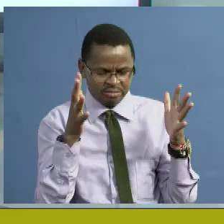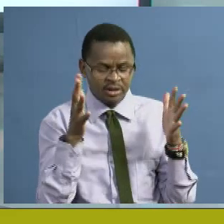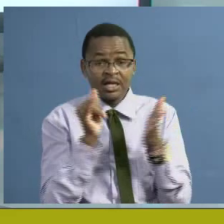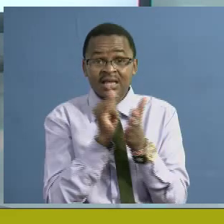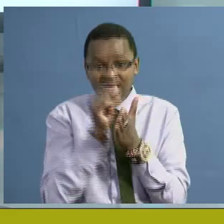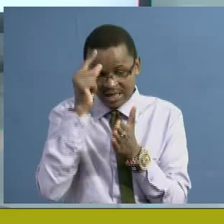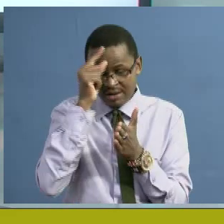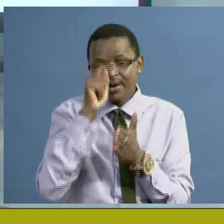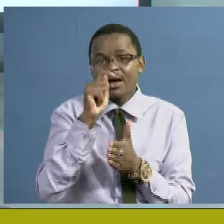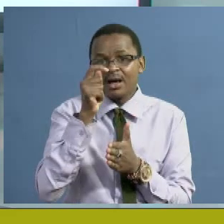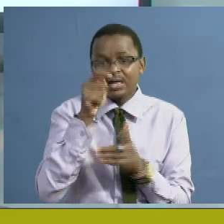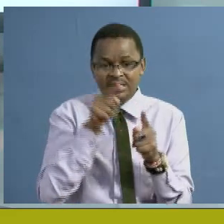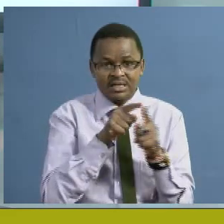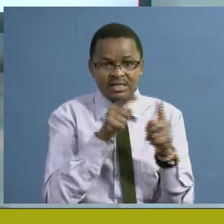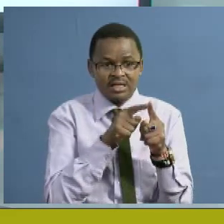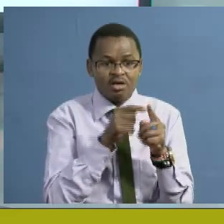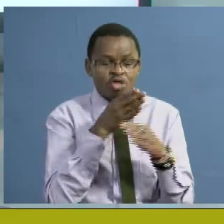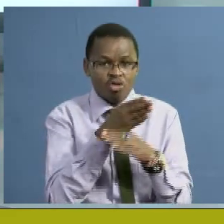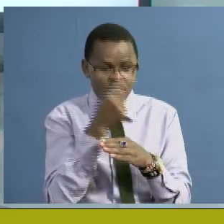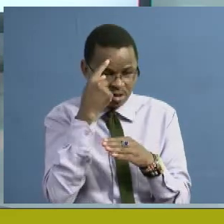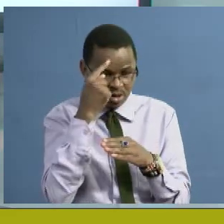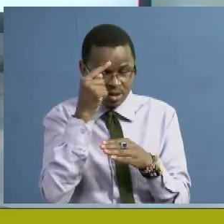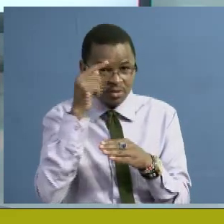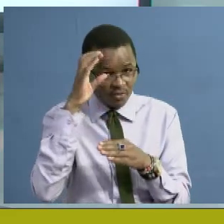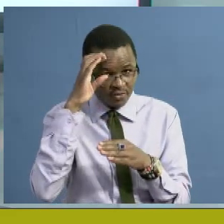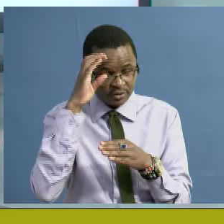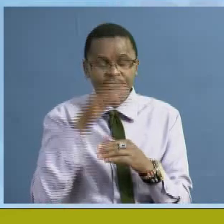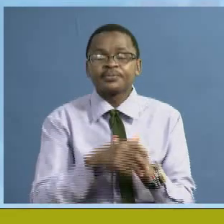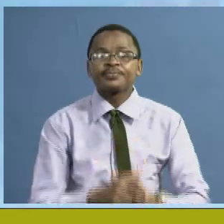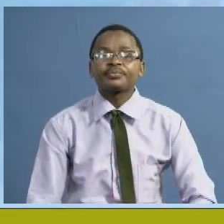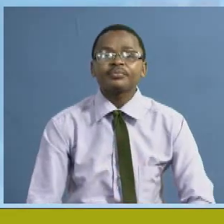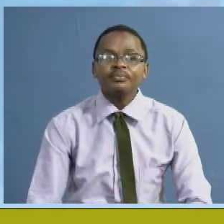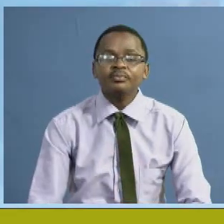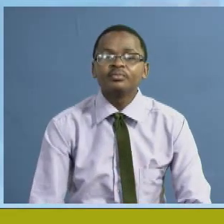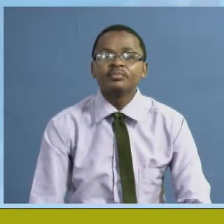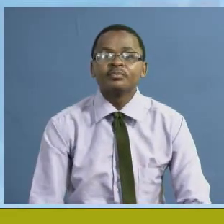ambayo serikali ya Kenya inaeleza kupitia ufadhili kutoka Uchina.